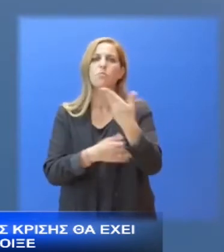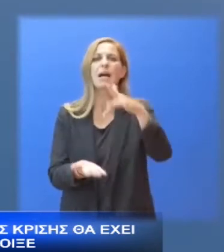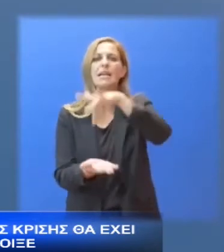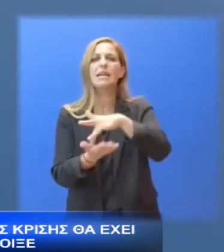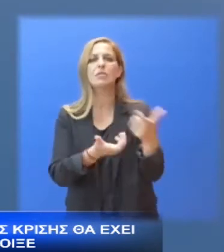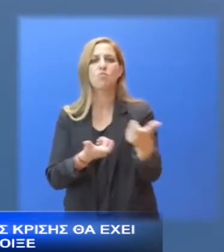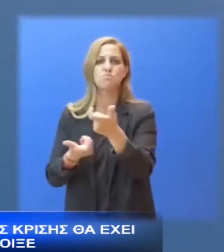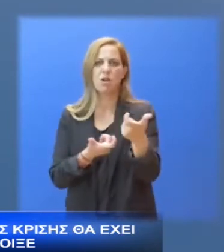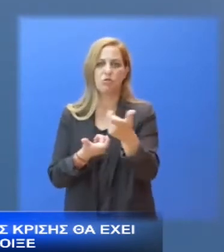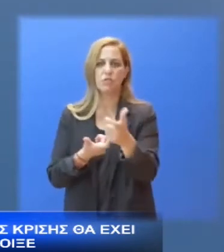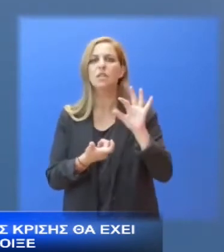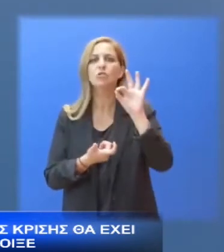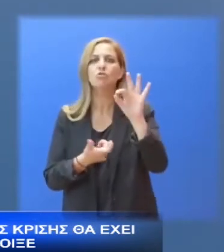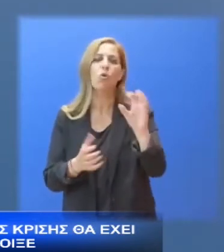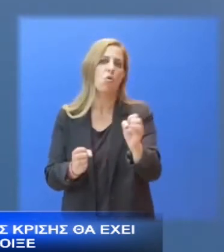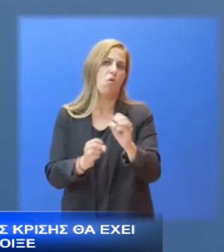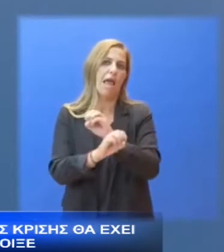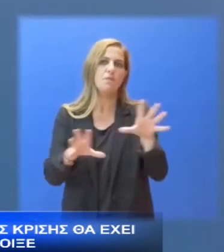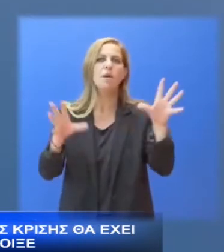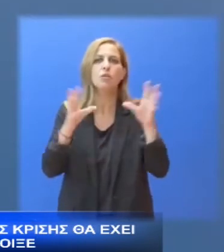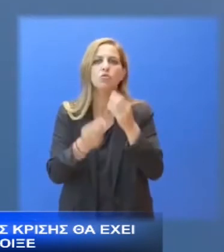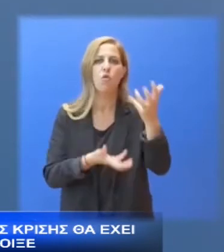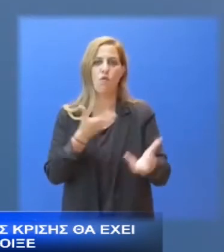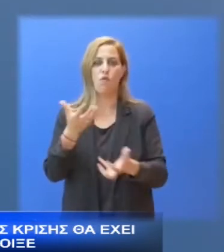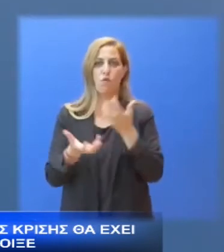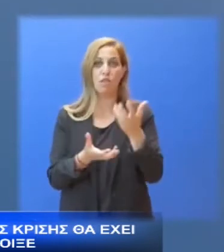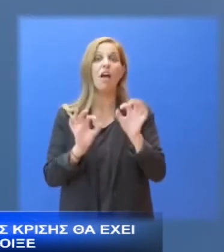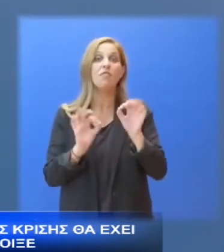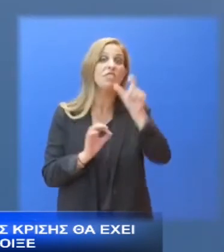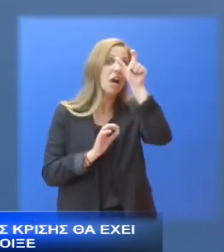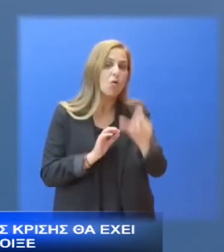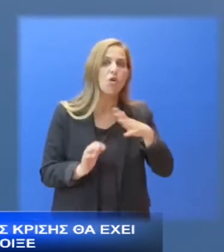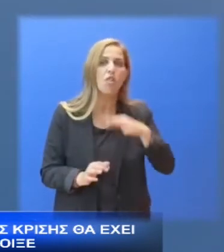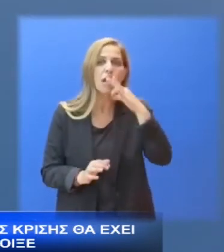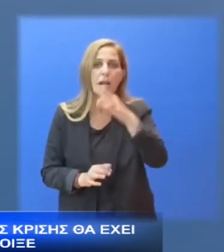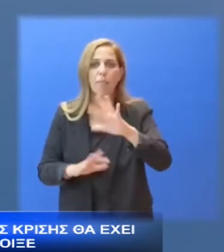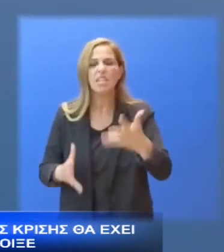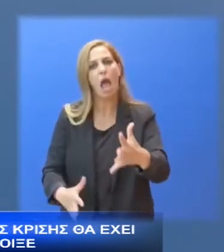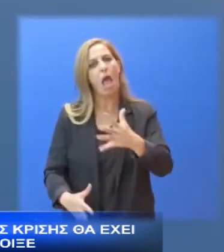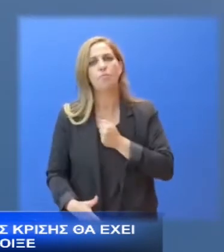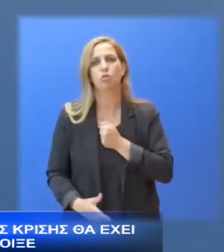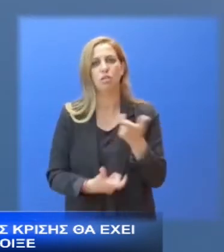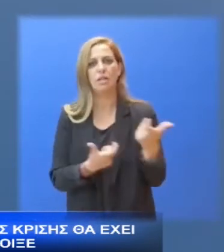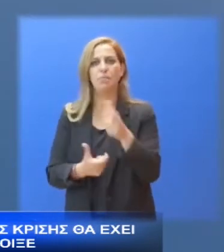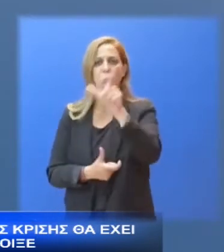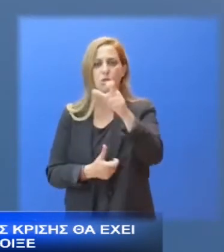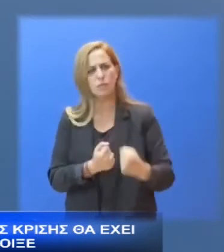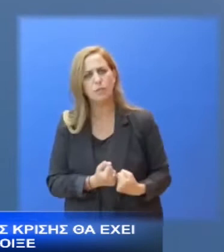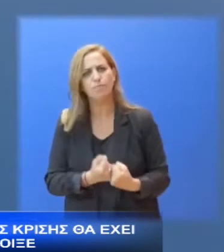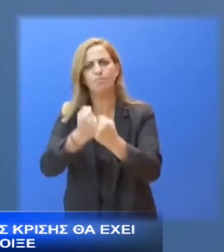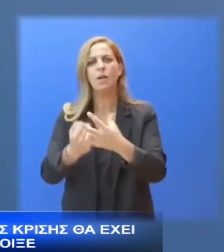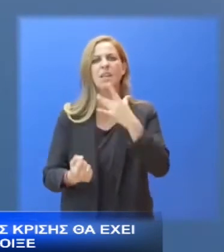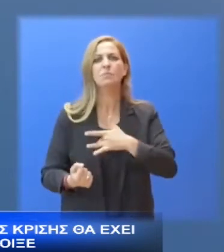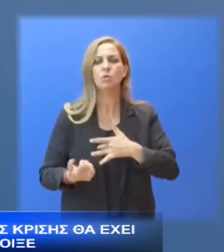τρέχουσα κατάσταση με τις πυρκαγιές, κυρίως όμως για να εκφράσει την εμπιστοσύνη του, για να εμψυχώσει, για να σταθεί στο πλευρό των ανθρώπων